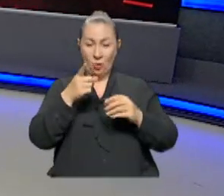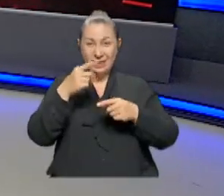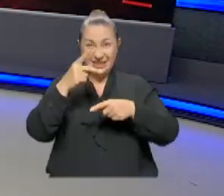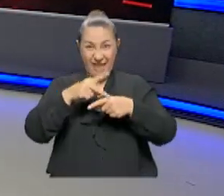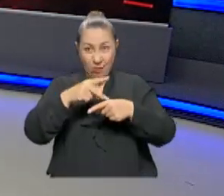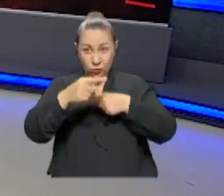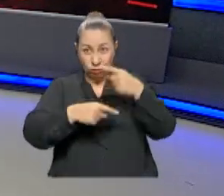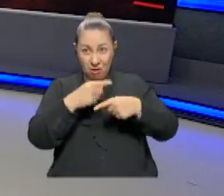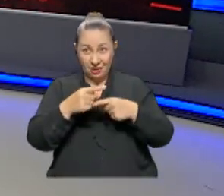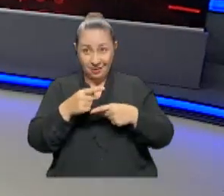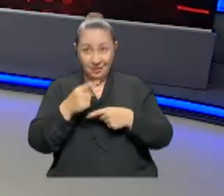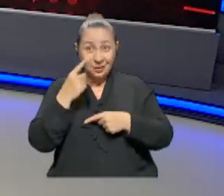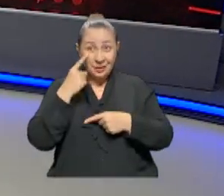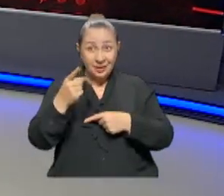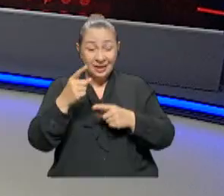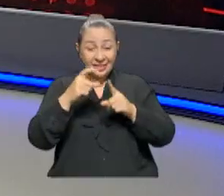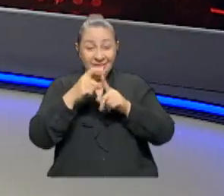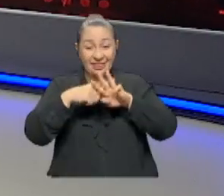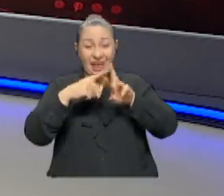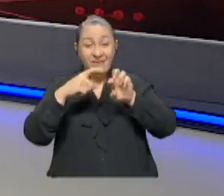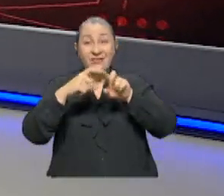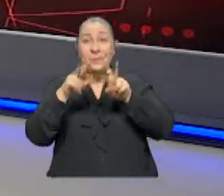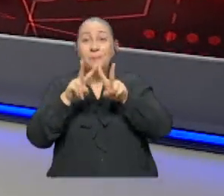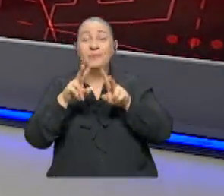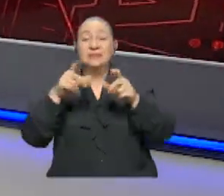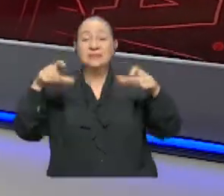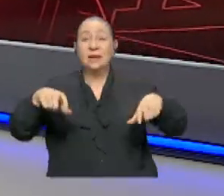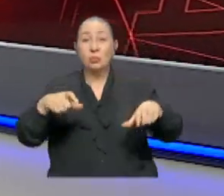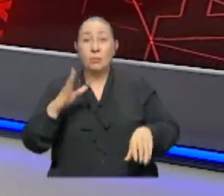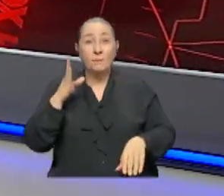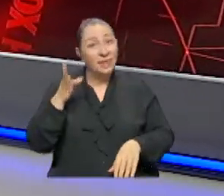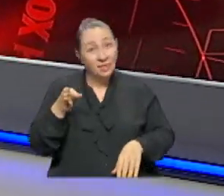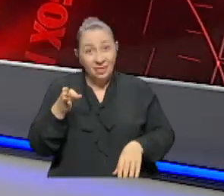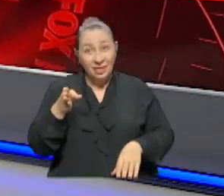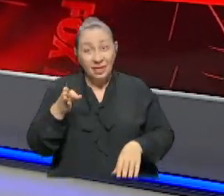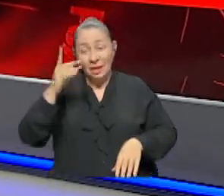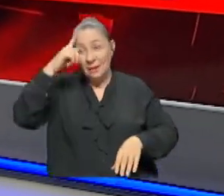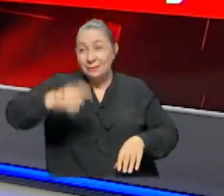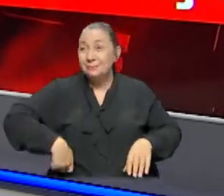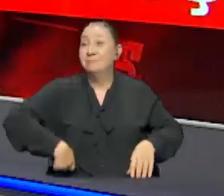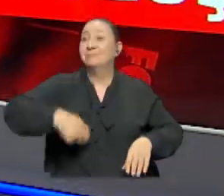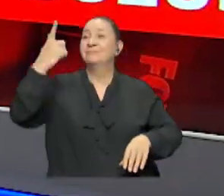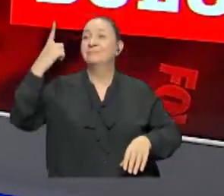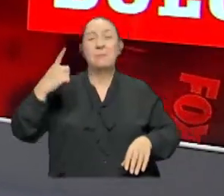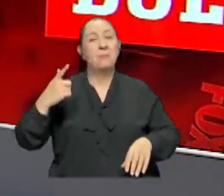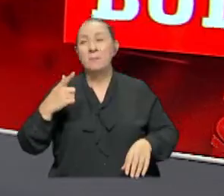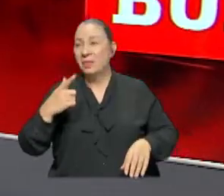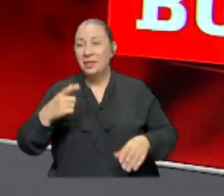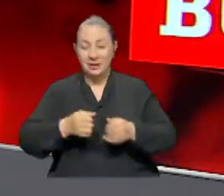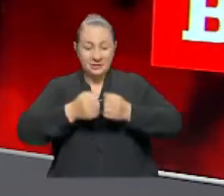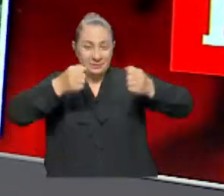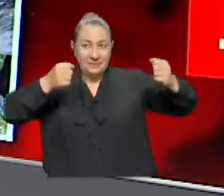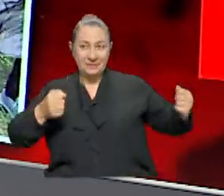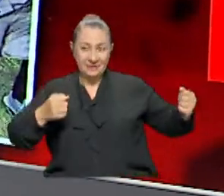kuşağı Devrim Stadyumu'na gitti ve mezuniyet törenlerini yaptılar. Pankartlar